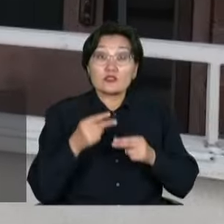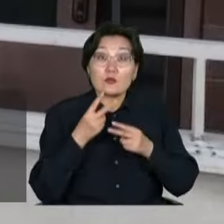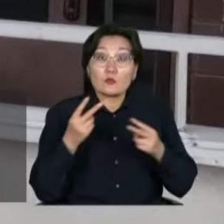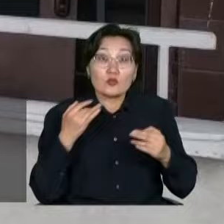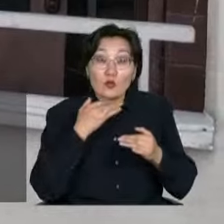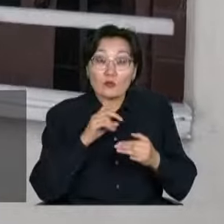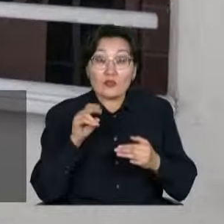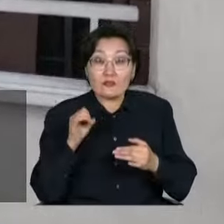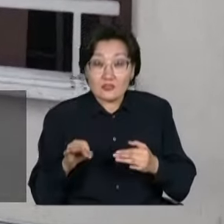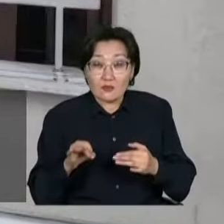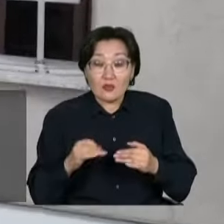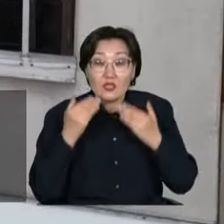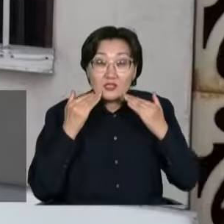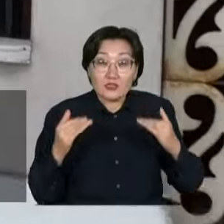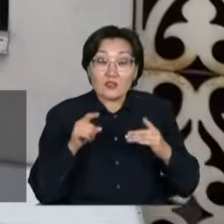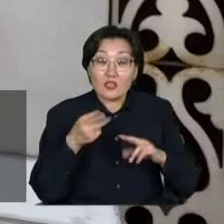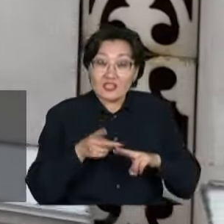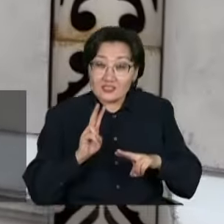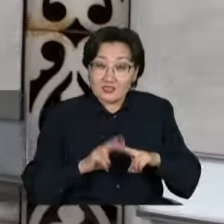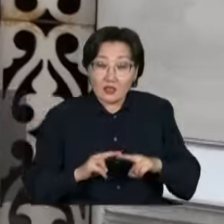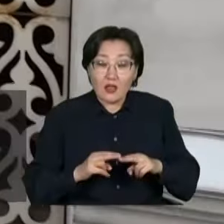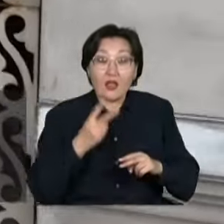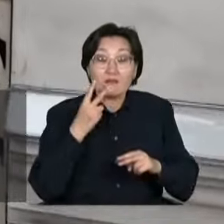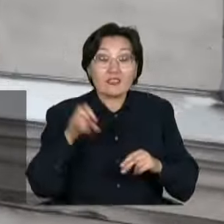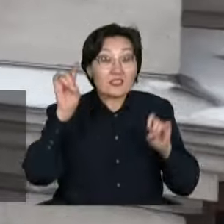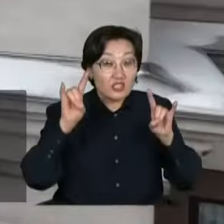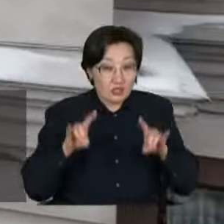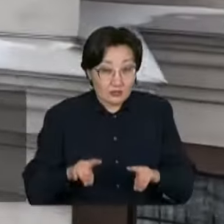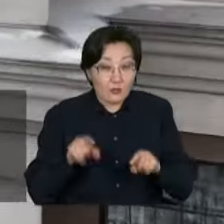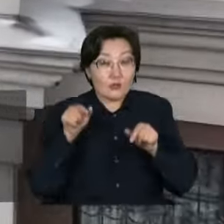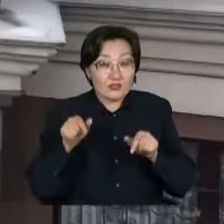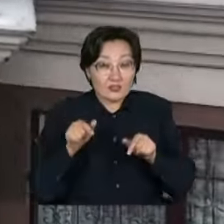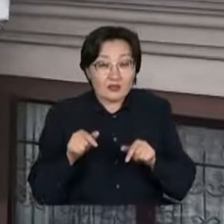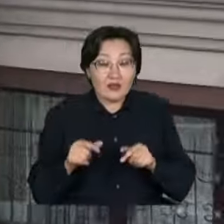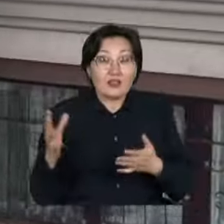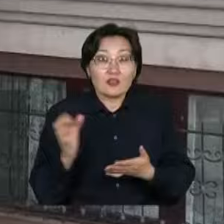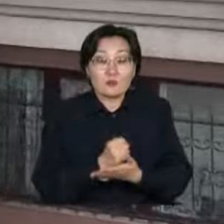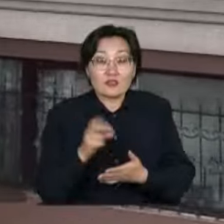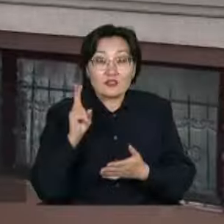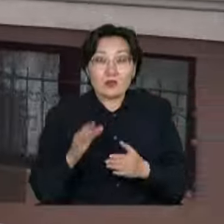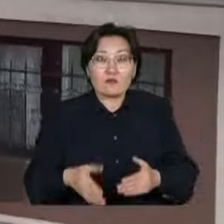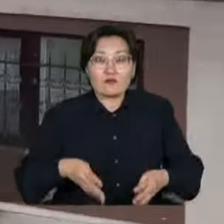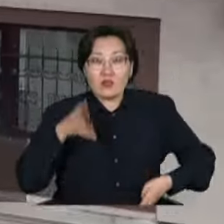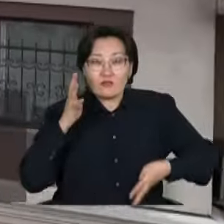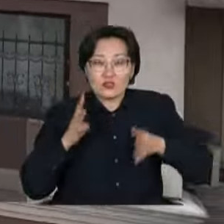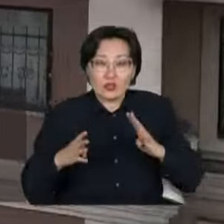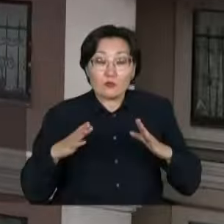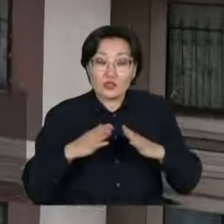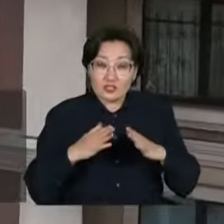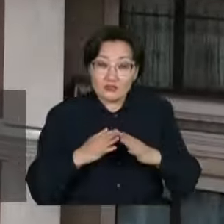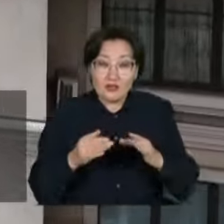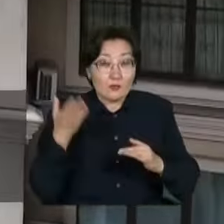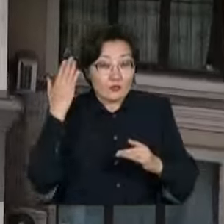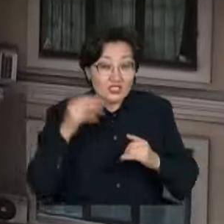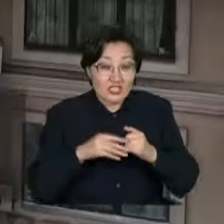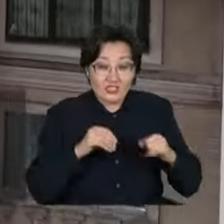многие вещи. И не последняя из них – это вид из окна. Вот здесь и выигрывали квартиры на высоких этажах. Однако